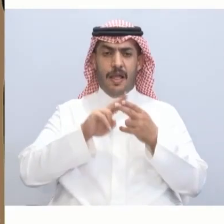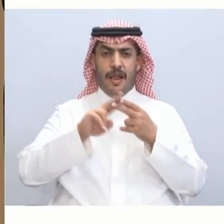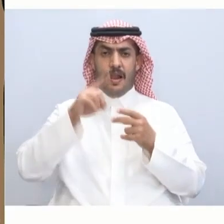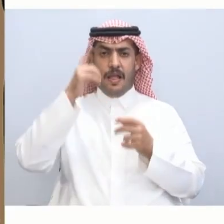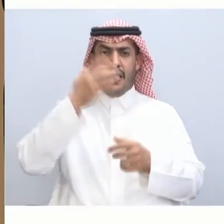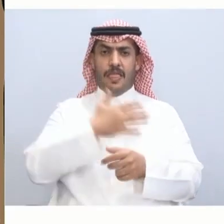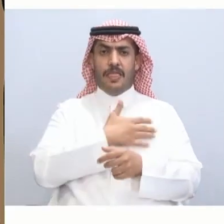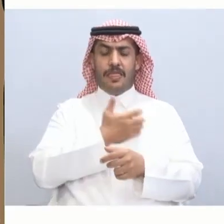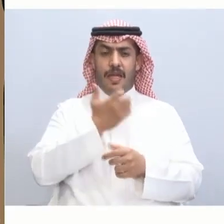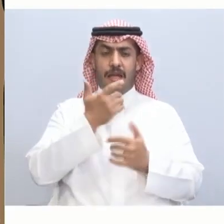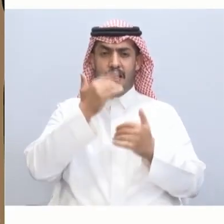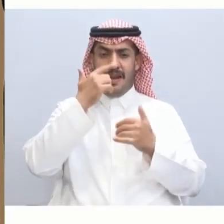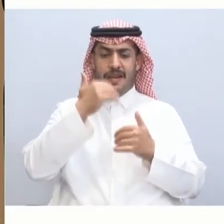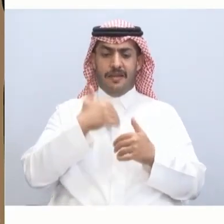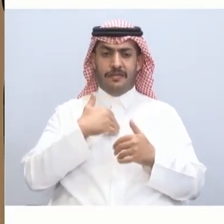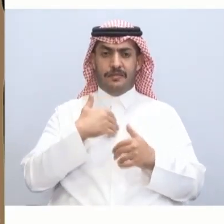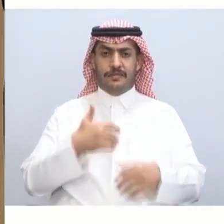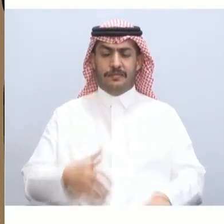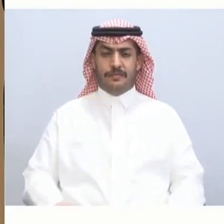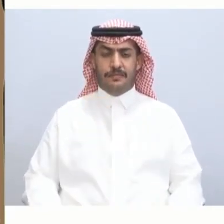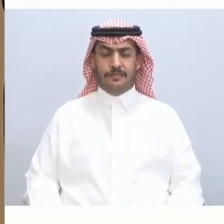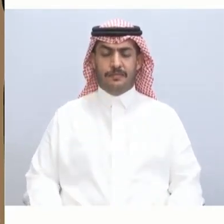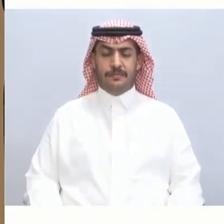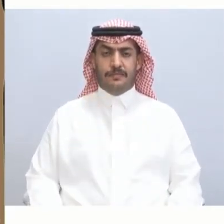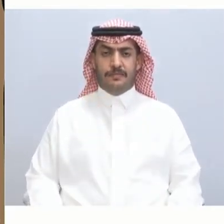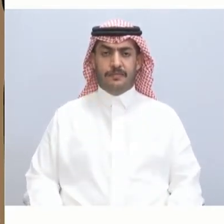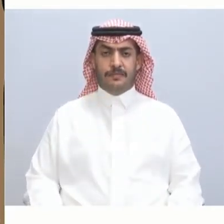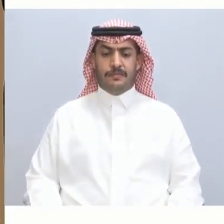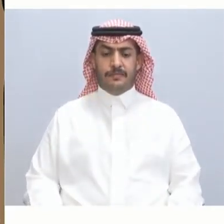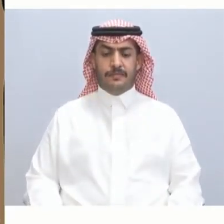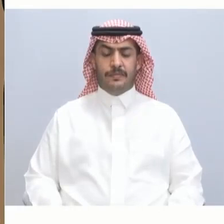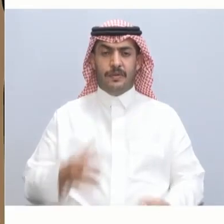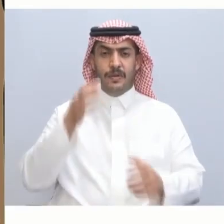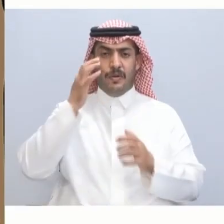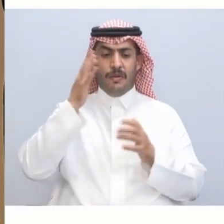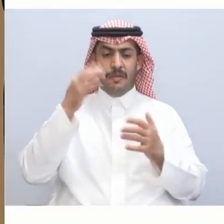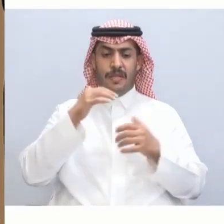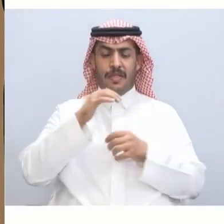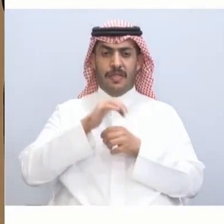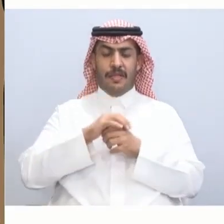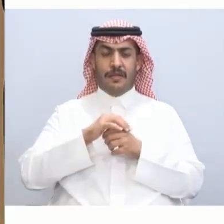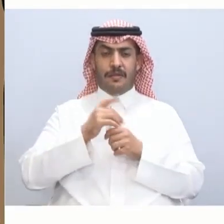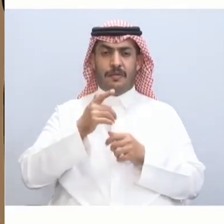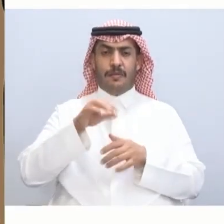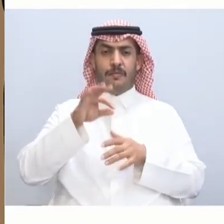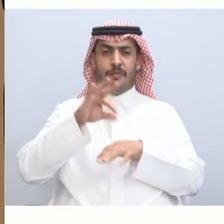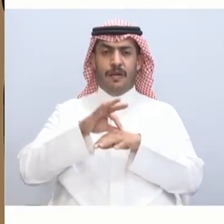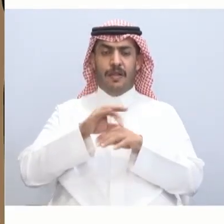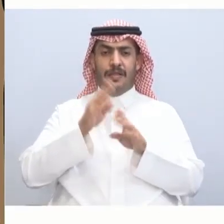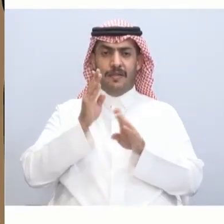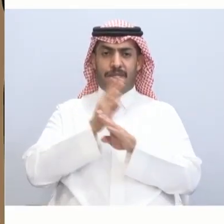عندما تتعرضين لضغوط نفسيه يعد علماء النفس الضغط النفسي مرضا